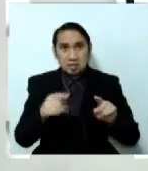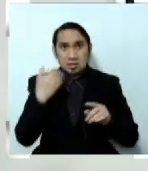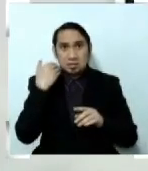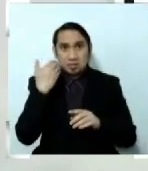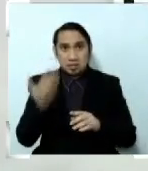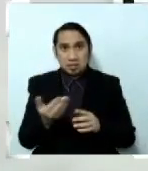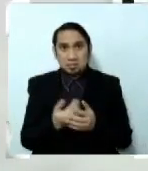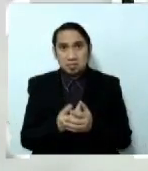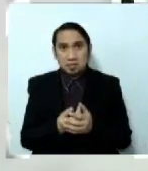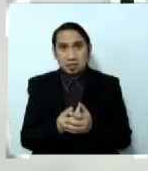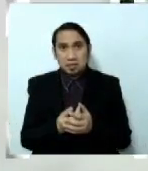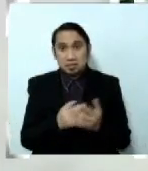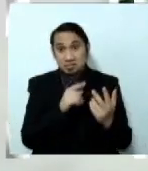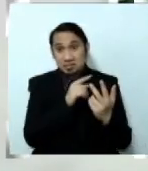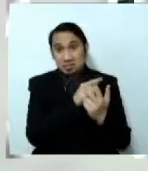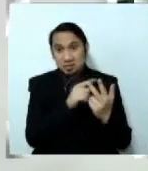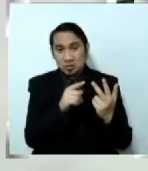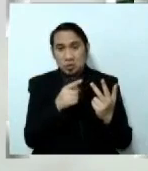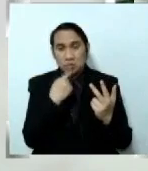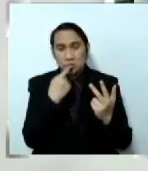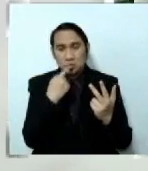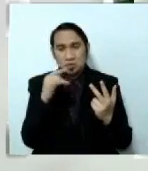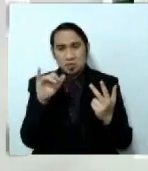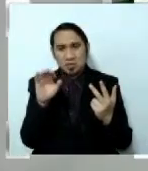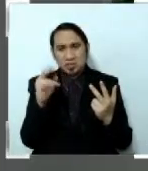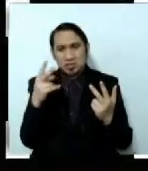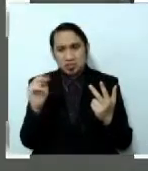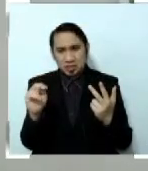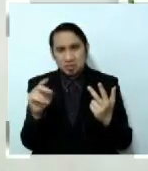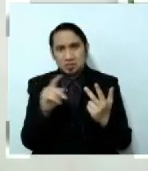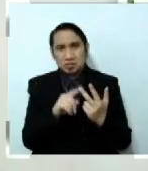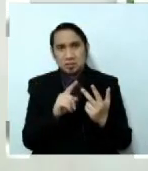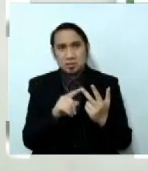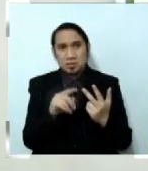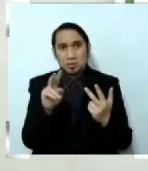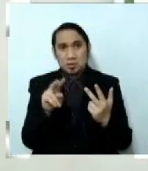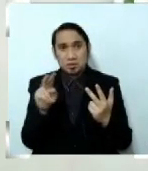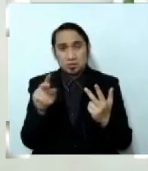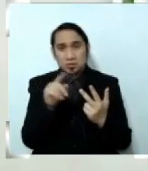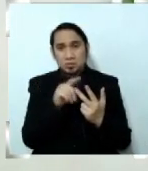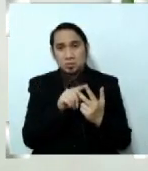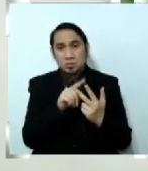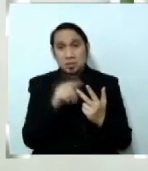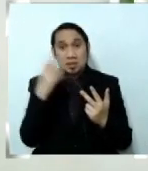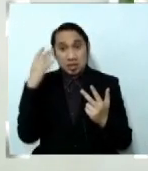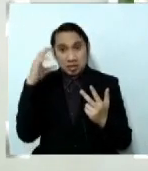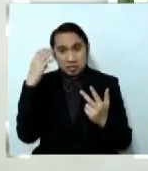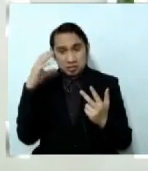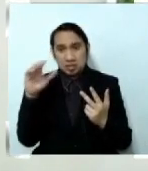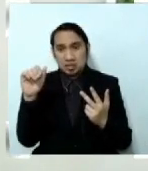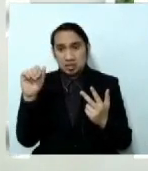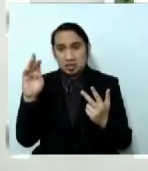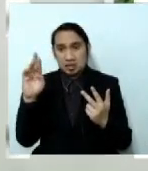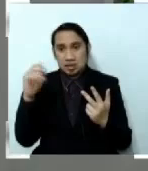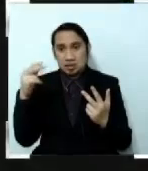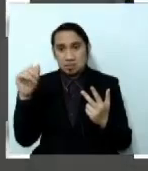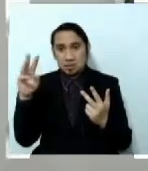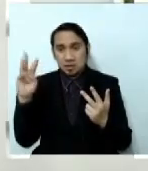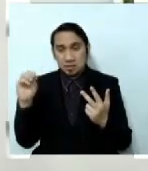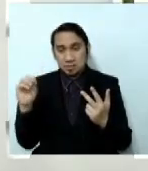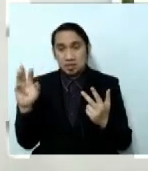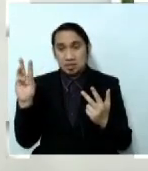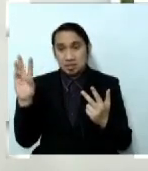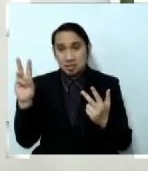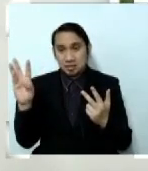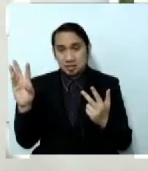biktima, kinilalang sina John Michael Bagaslaw, edad 12, ang pinsan niyang si Abraham Flores Jr. na edad 16,